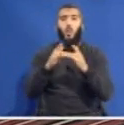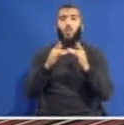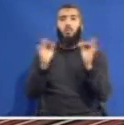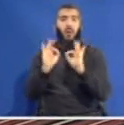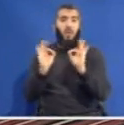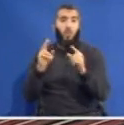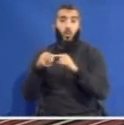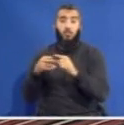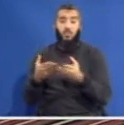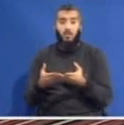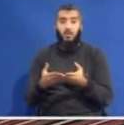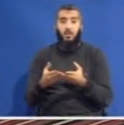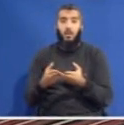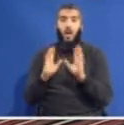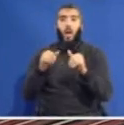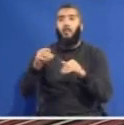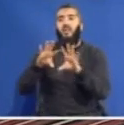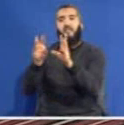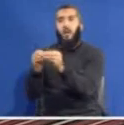روحي للقضاء.